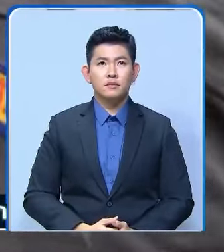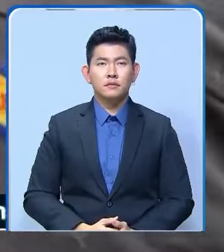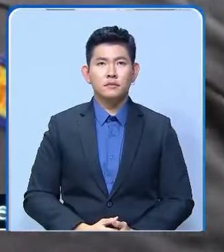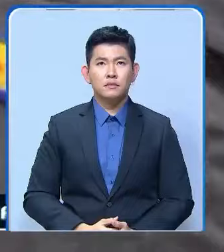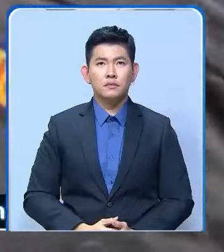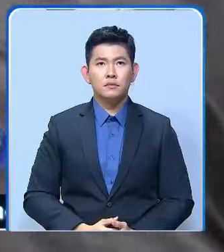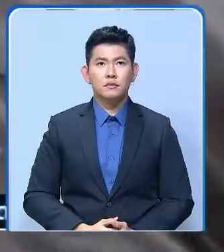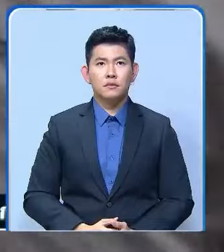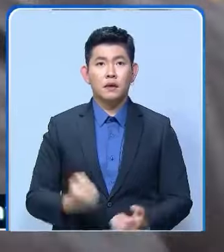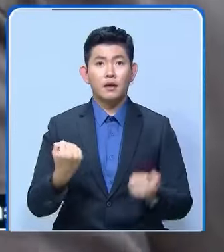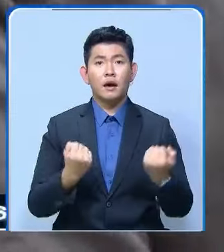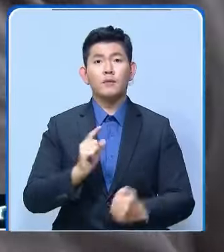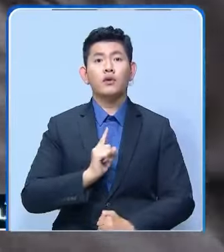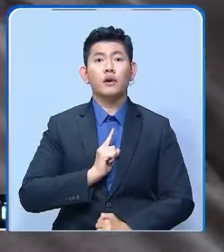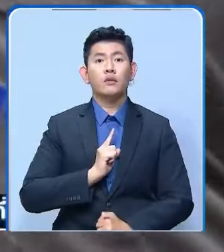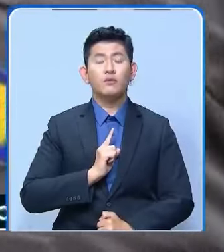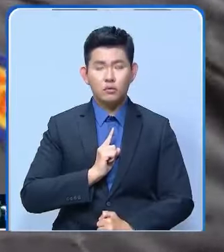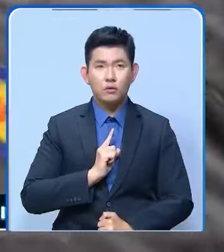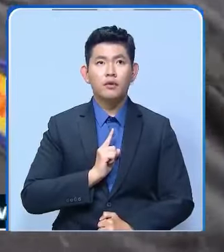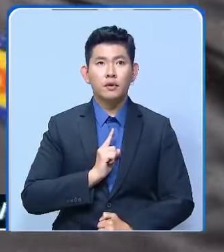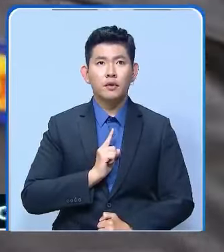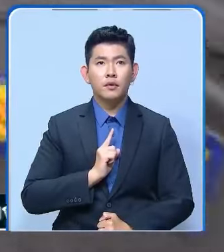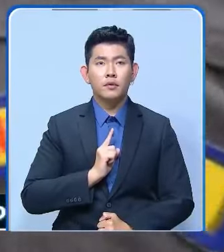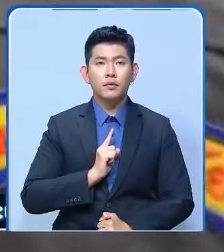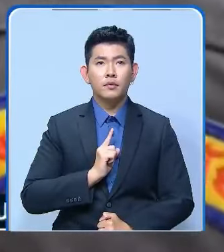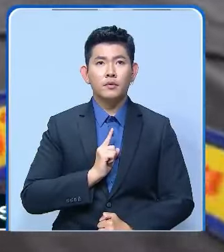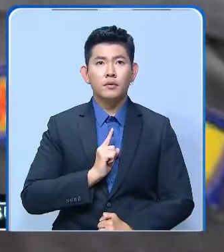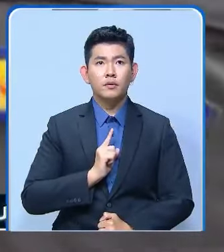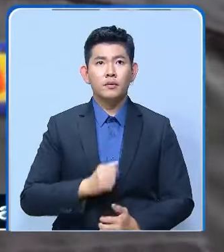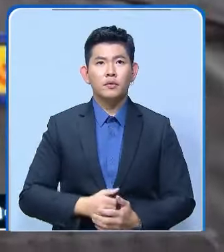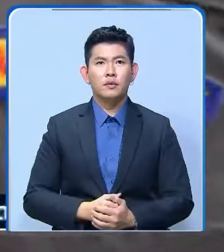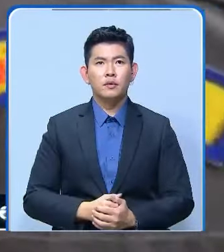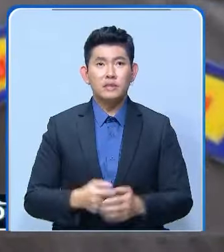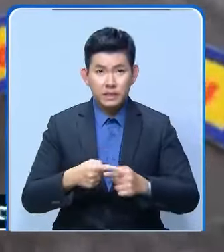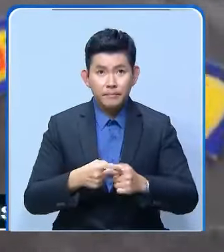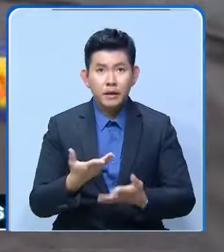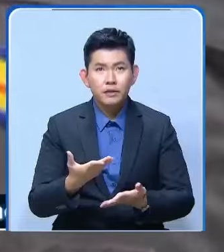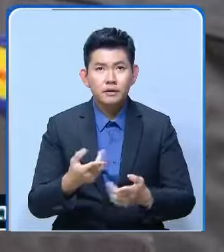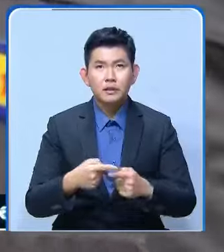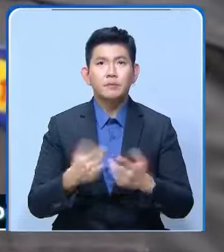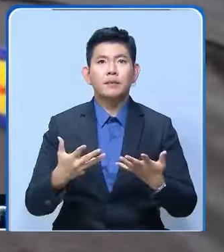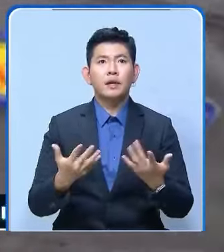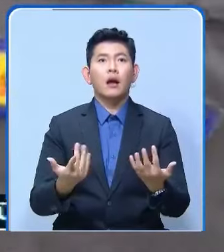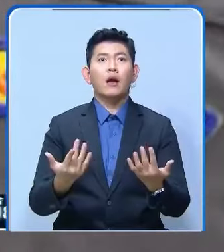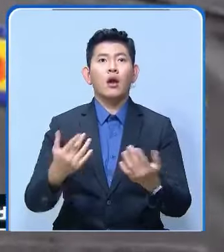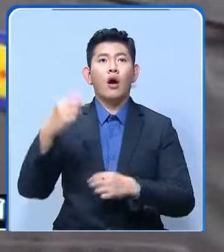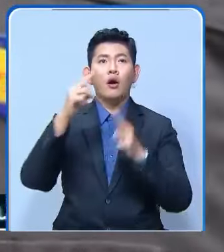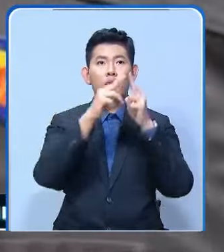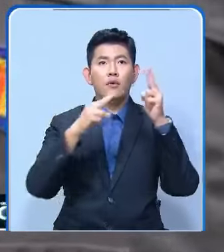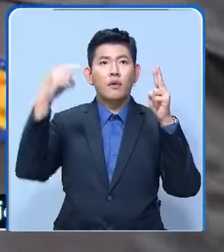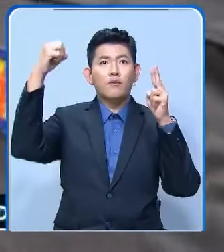ขับมาคนเดียวเหรอขับมาอีกคนเดียวแล้วตัวเป็นอะไรมั้ยเดี๋ยวผมรอการไฟฟ้าเข้ามาตัดก่อนนะแล้วค่อย